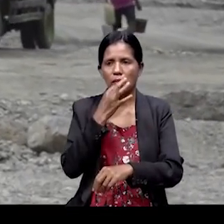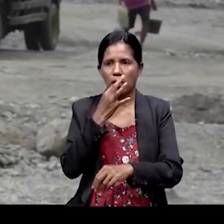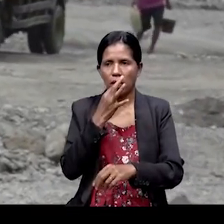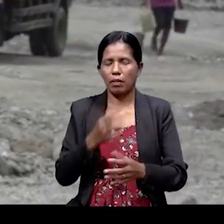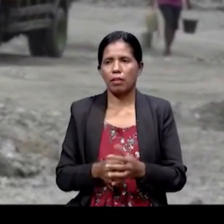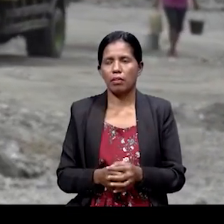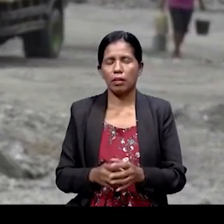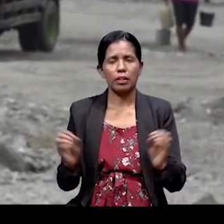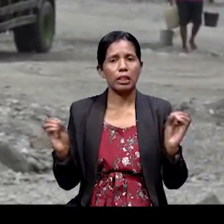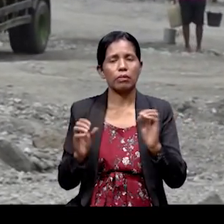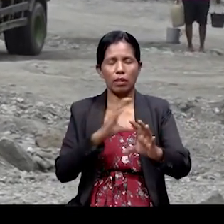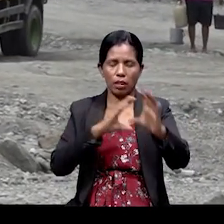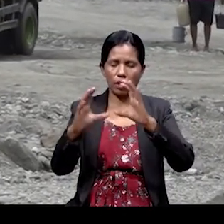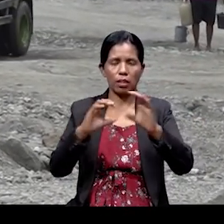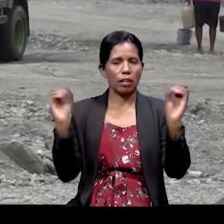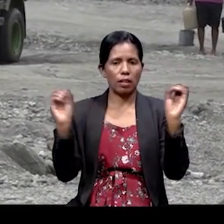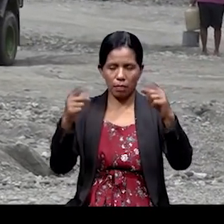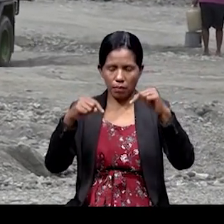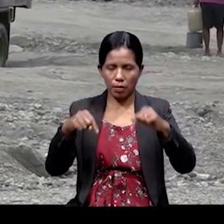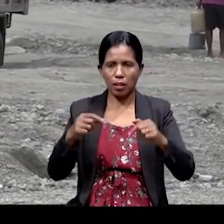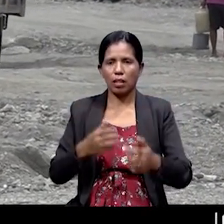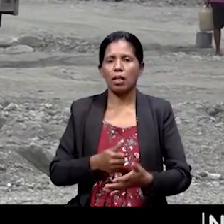Semaklah tamat mai tulah, ne? Amin konta.